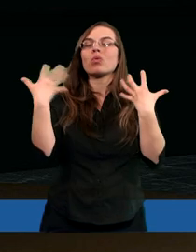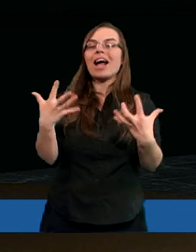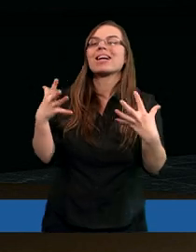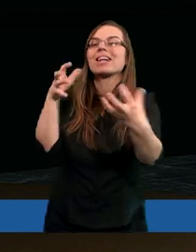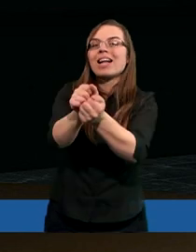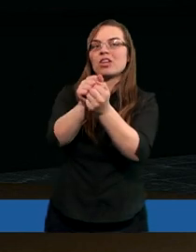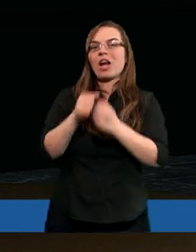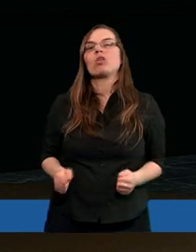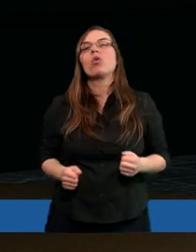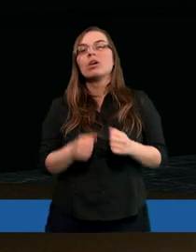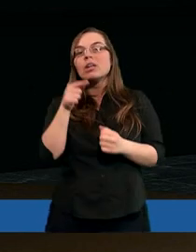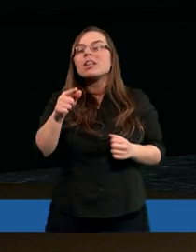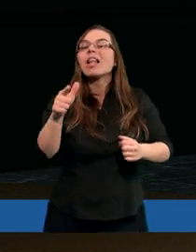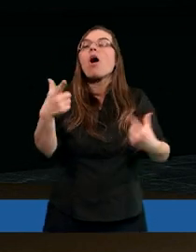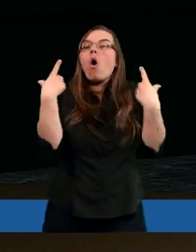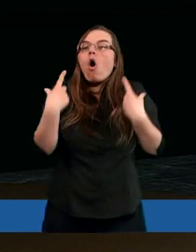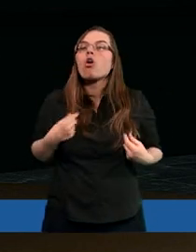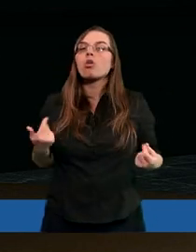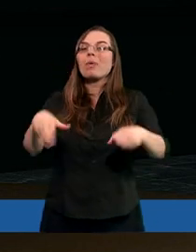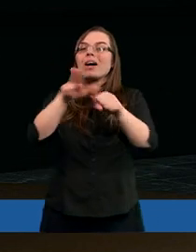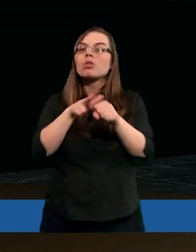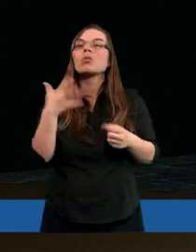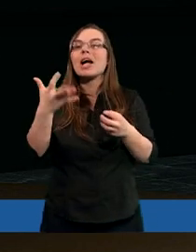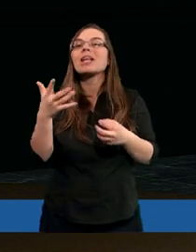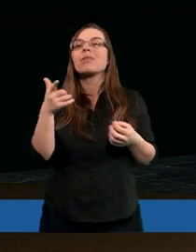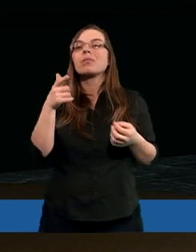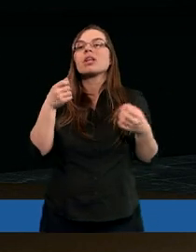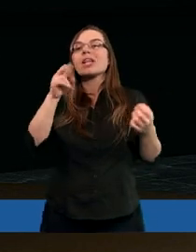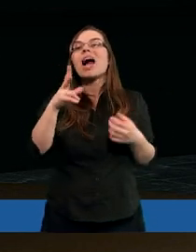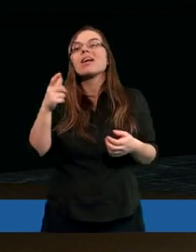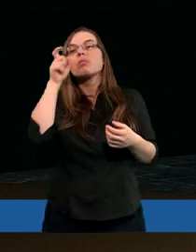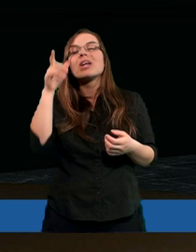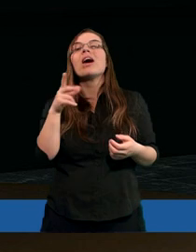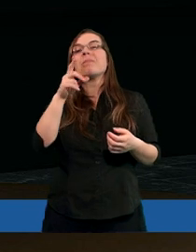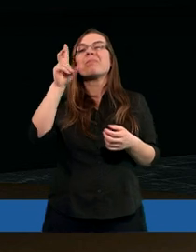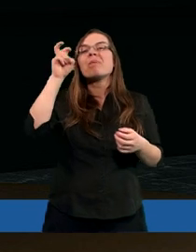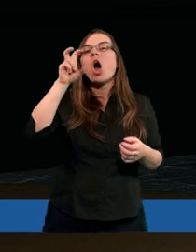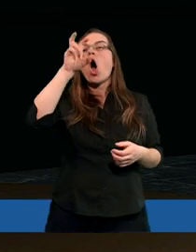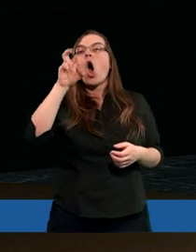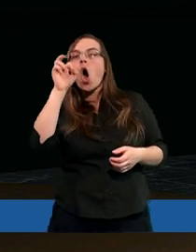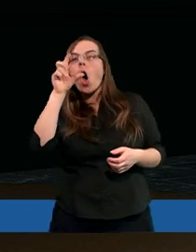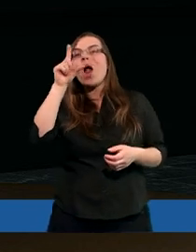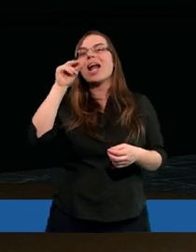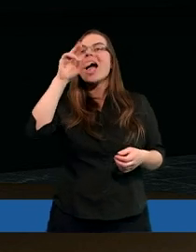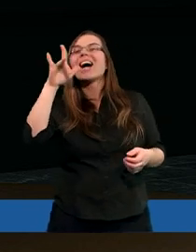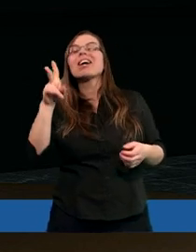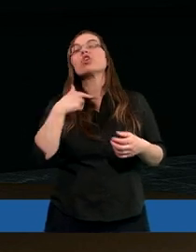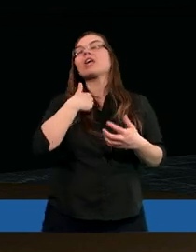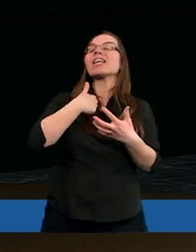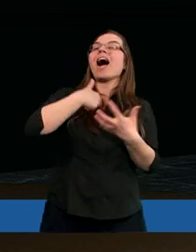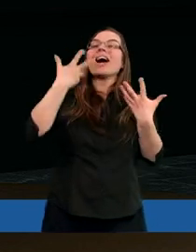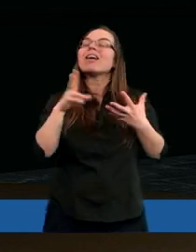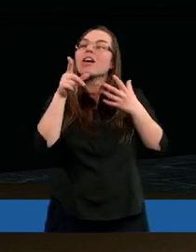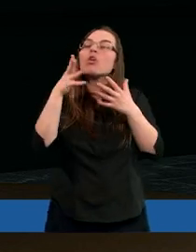pokazuje, że to jest pewna cecha, która, ja bym to weszła cały czas, właśnie to było takim cholerykiem. Ale właśnie to było to,